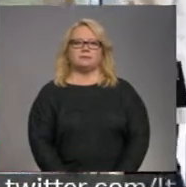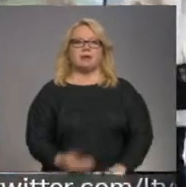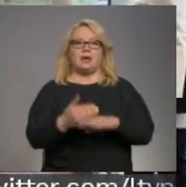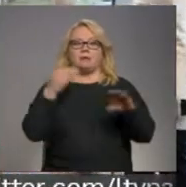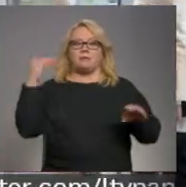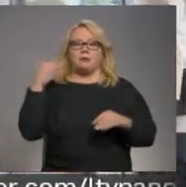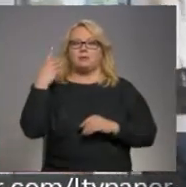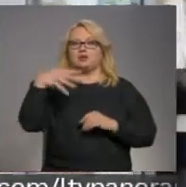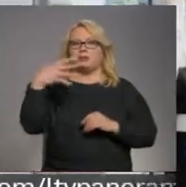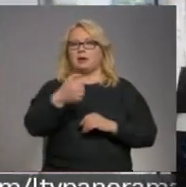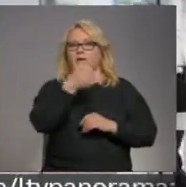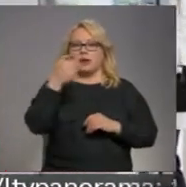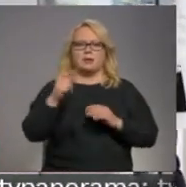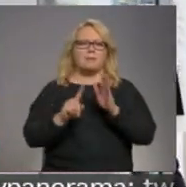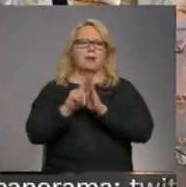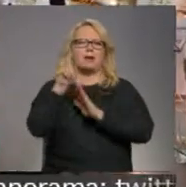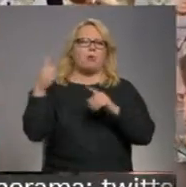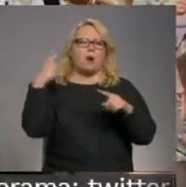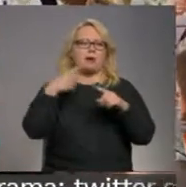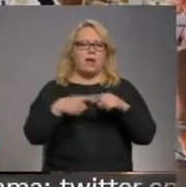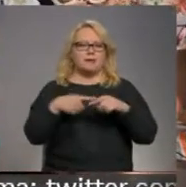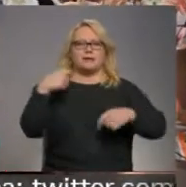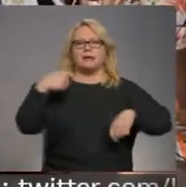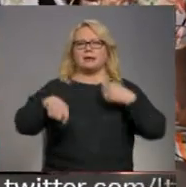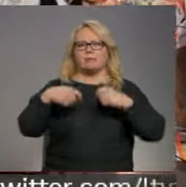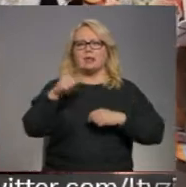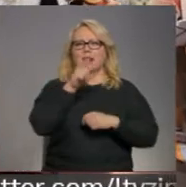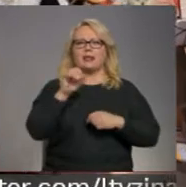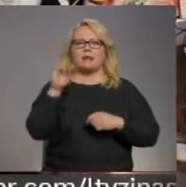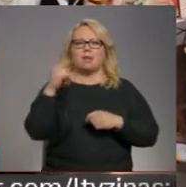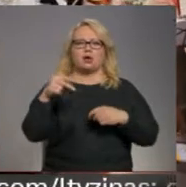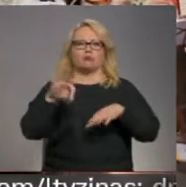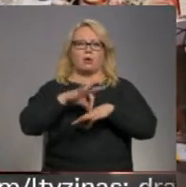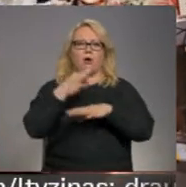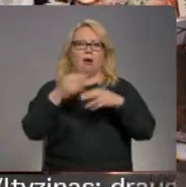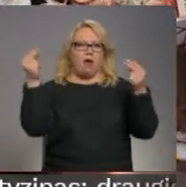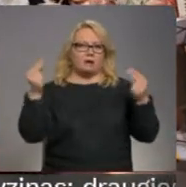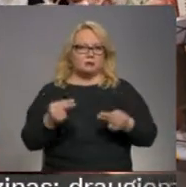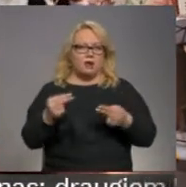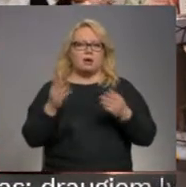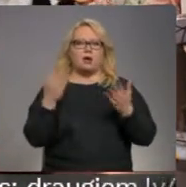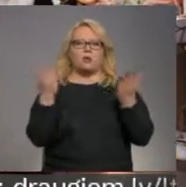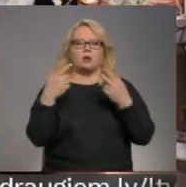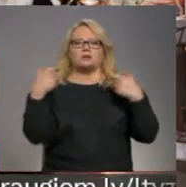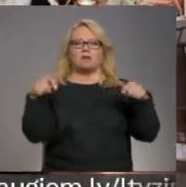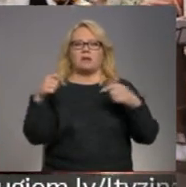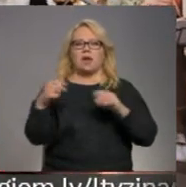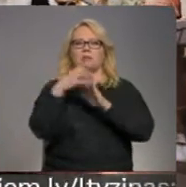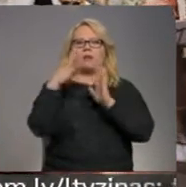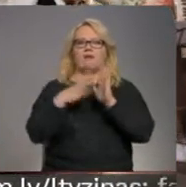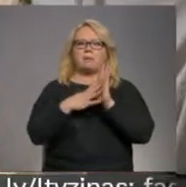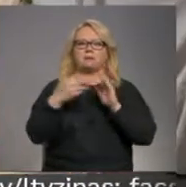Pirms 40 gadiem pirmo reizi tika izspēlētas lībiešu kāzas, kādas tās tika svinētas